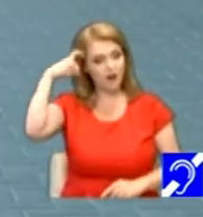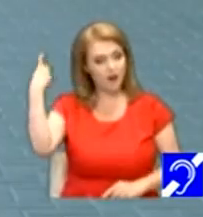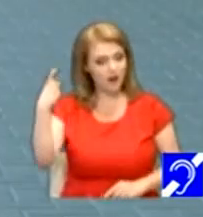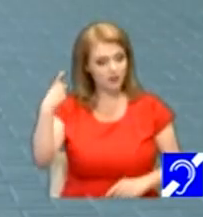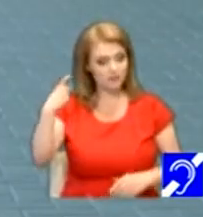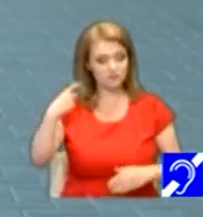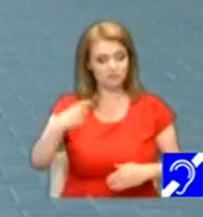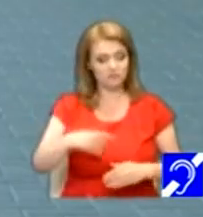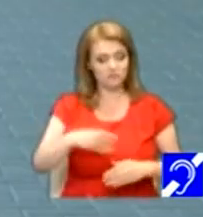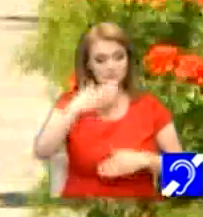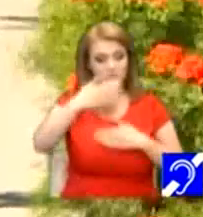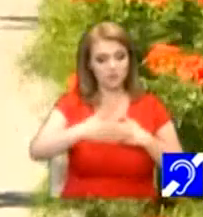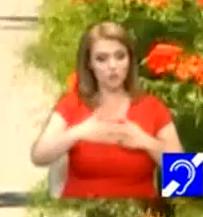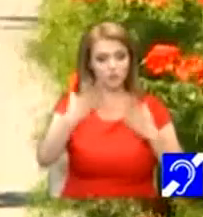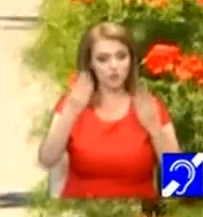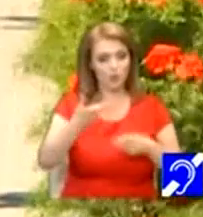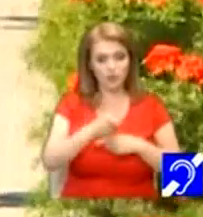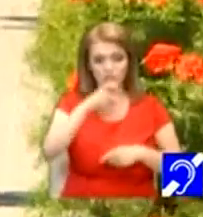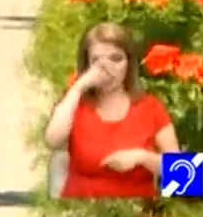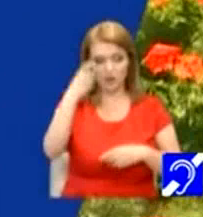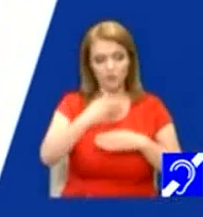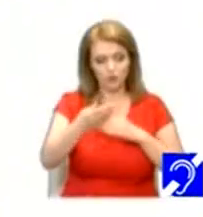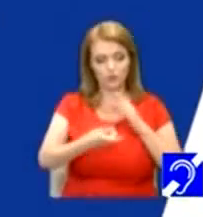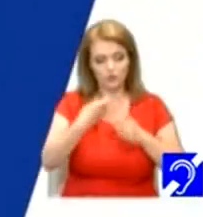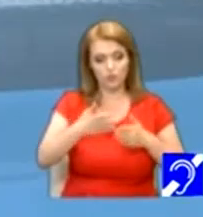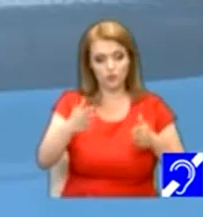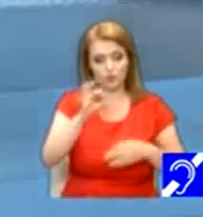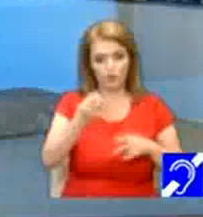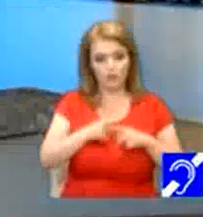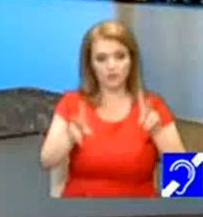avea, aflați peste câteva minute în telejurnal.